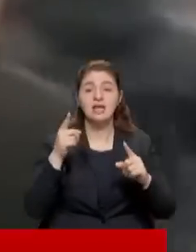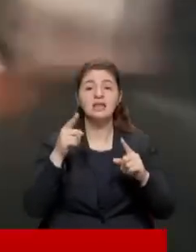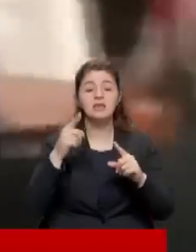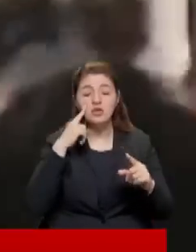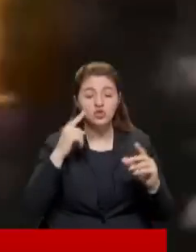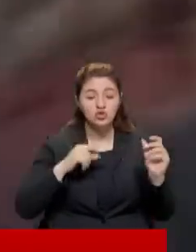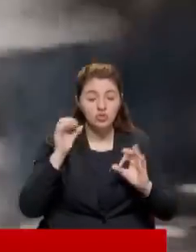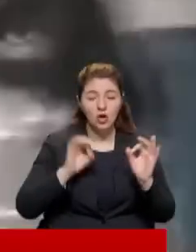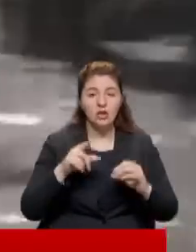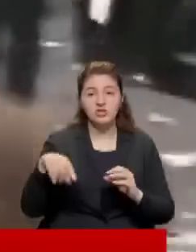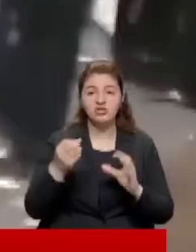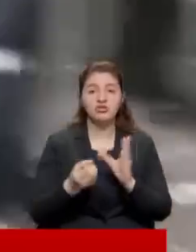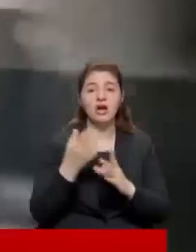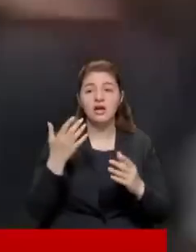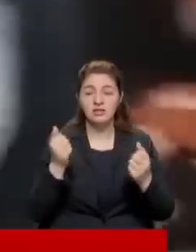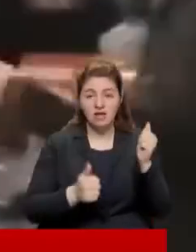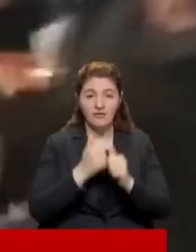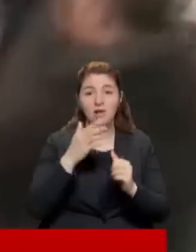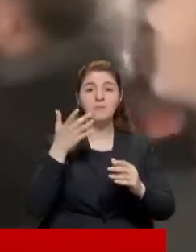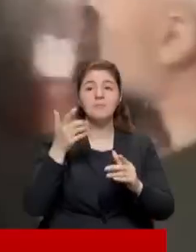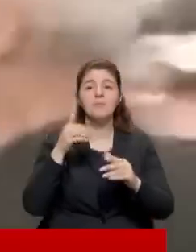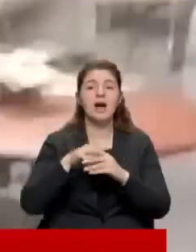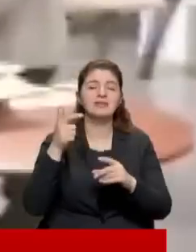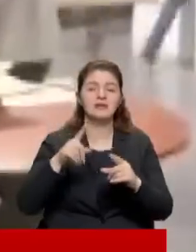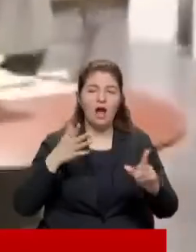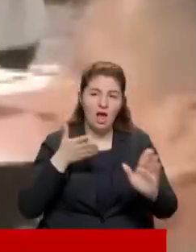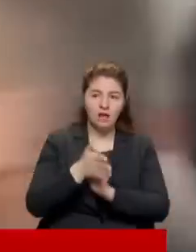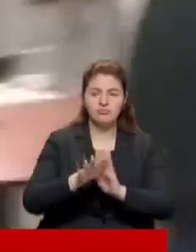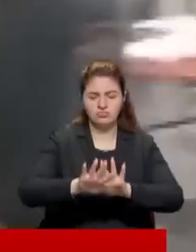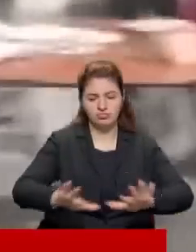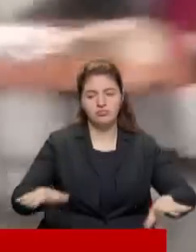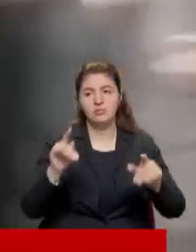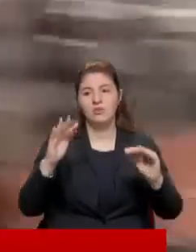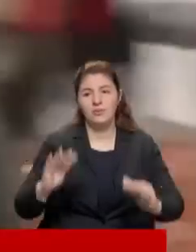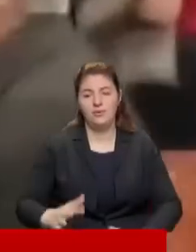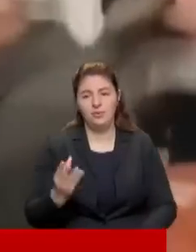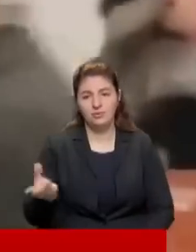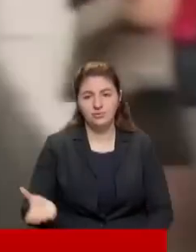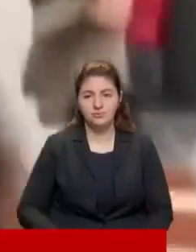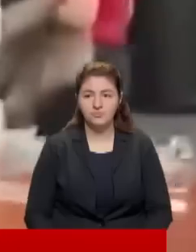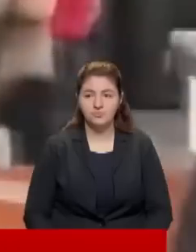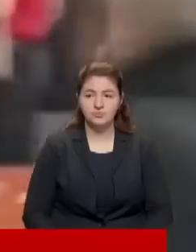yoklamasında çıkan kavgada yine partililerin araya girmesiyle sular duruldu.